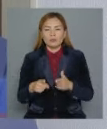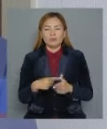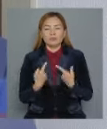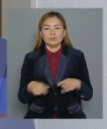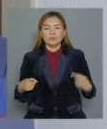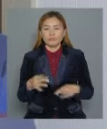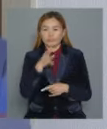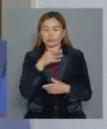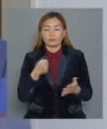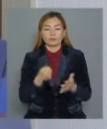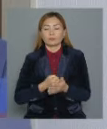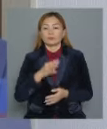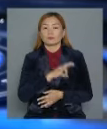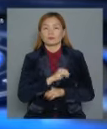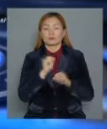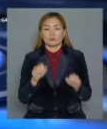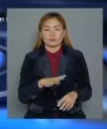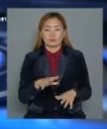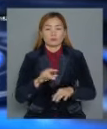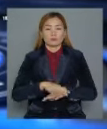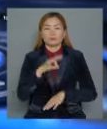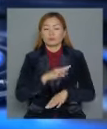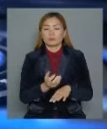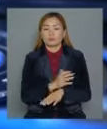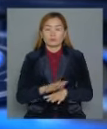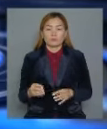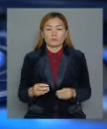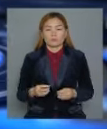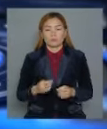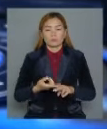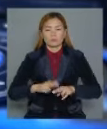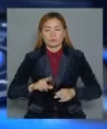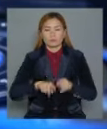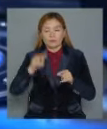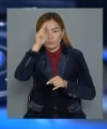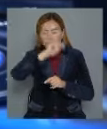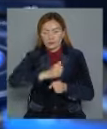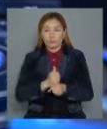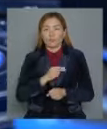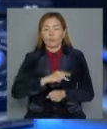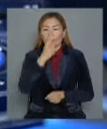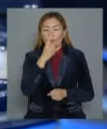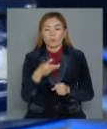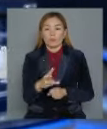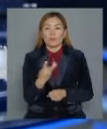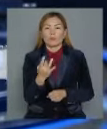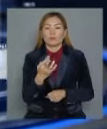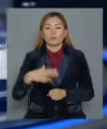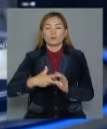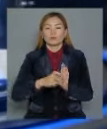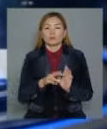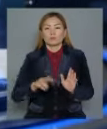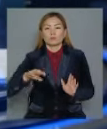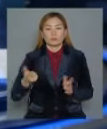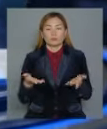басқа мерзімдерде игерілуі мүмкін. Қаржыны игермеуден алдына жан салмай тұрған әзірге білім басқармасы былтырғыдан 3 миллиард 800 миллион теңге